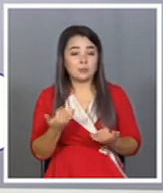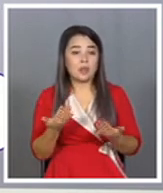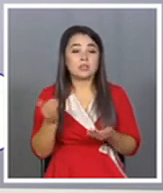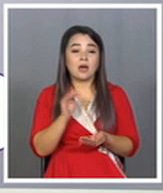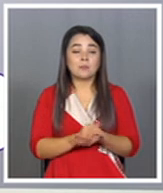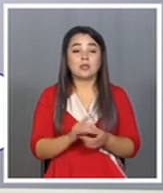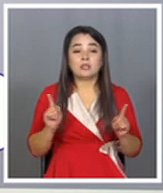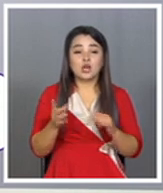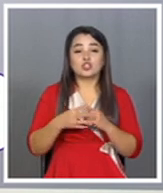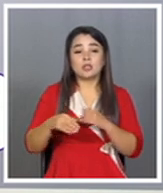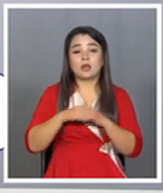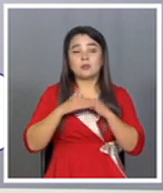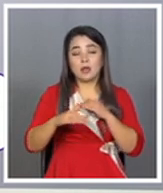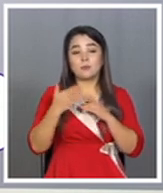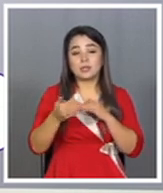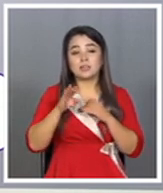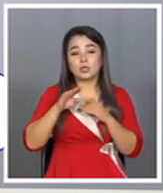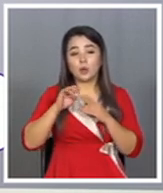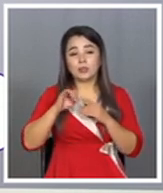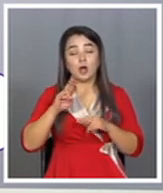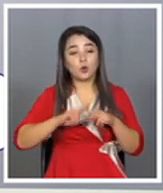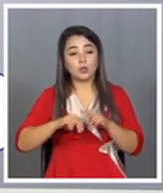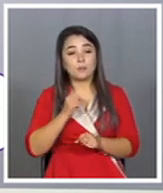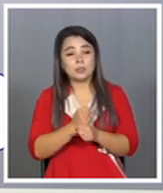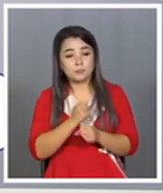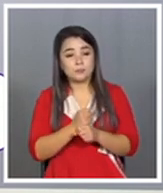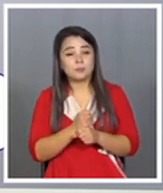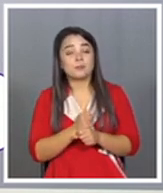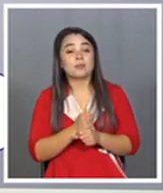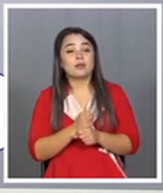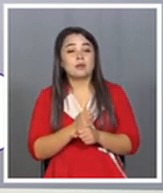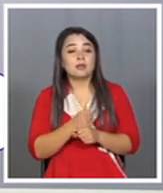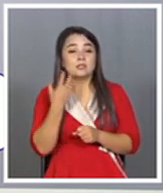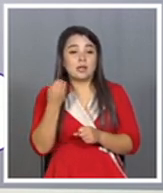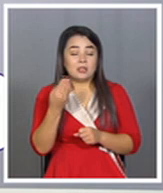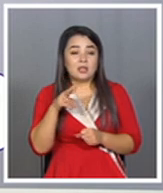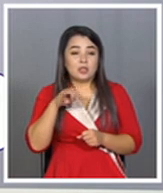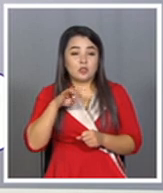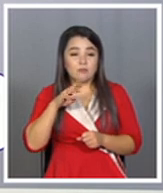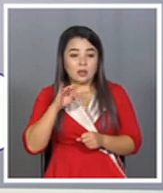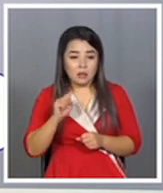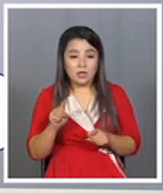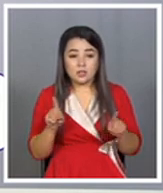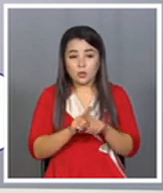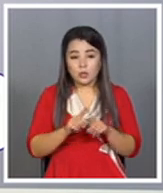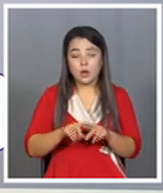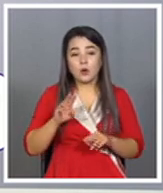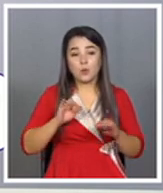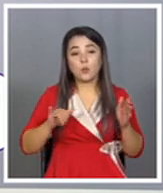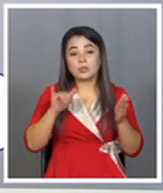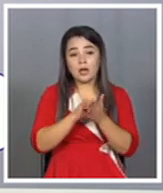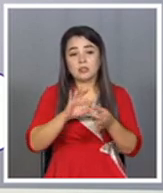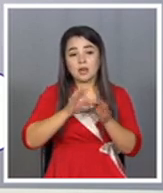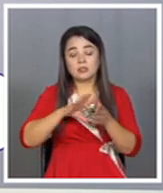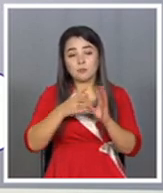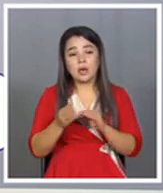таныстық? Жердің тектоникалық құрылымын және литосфералық тақталардың орналасуын сипаттап,